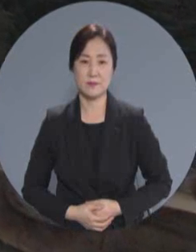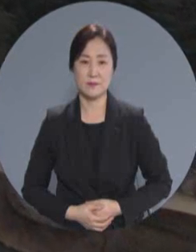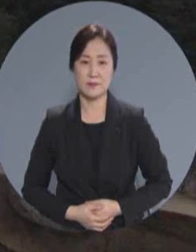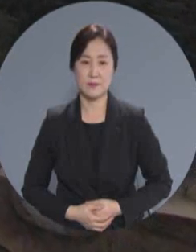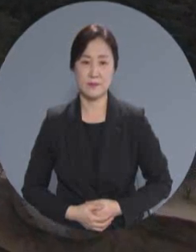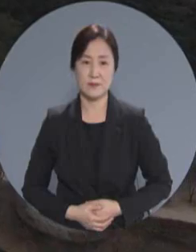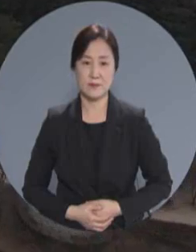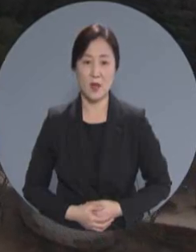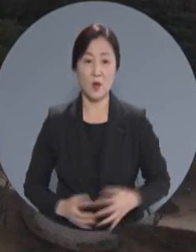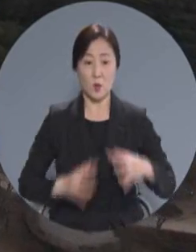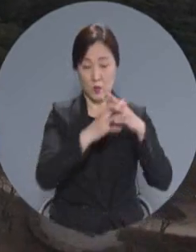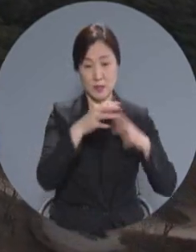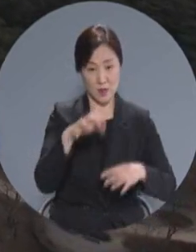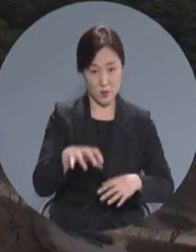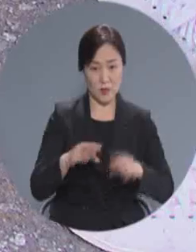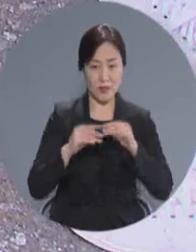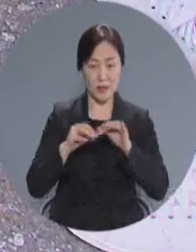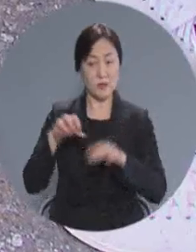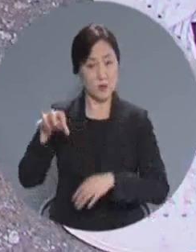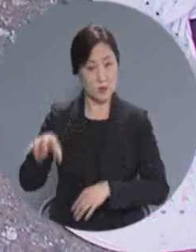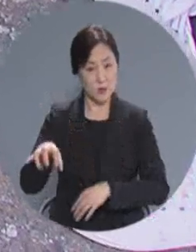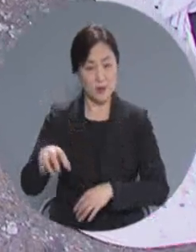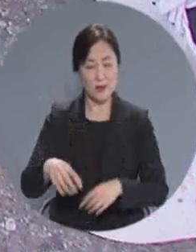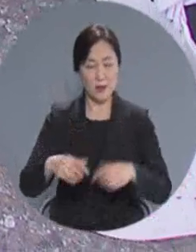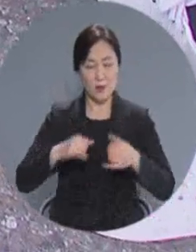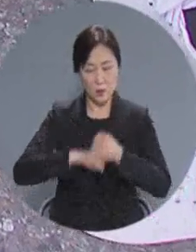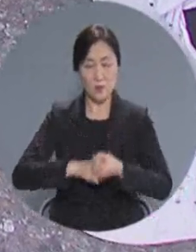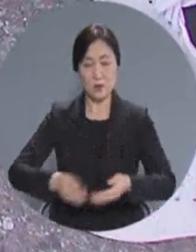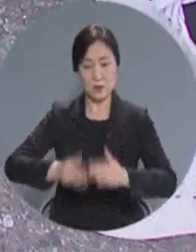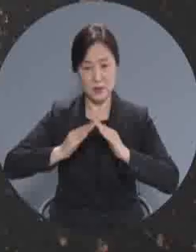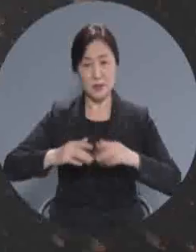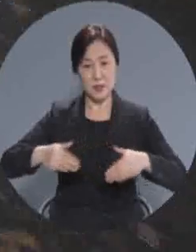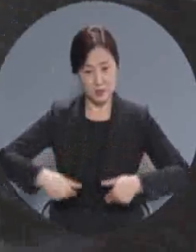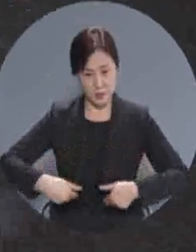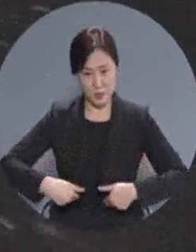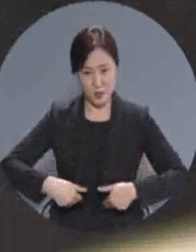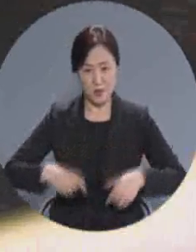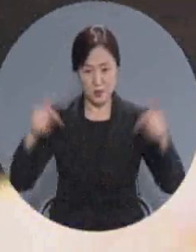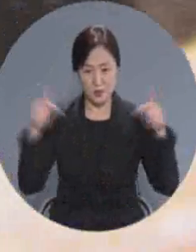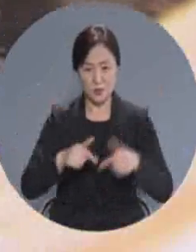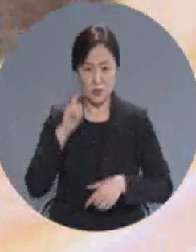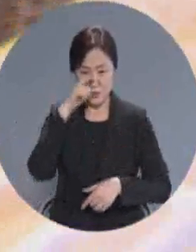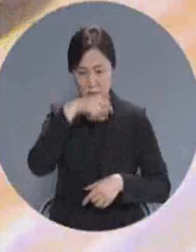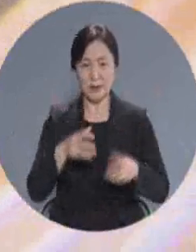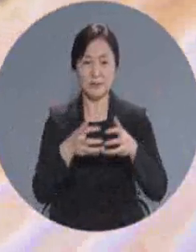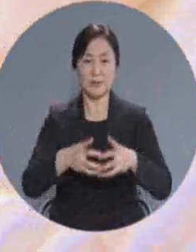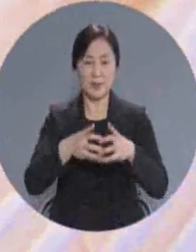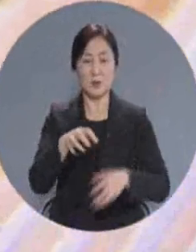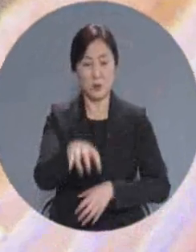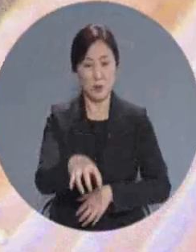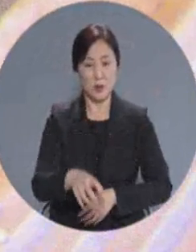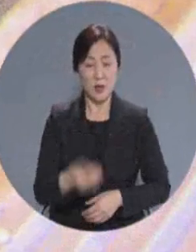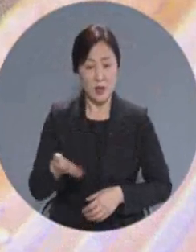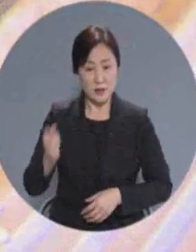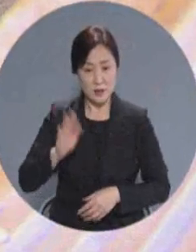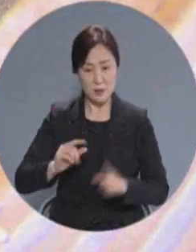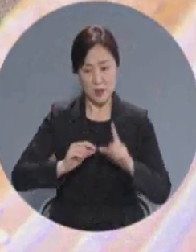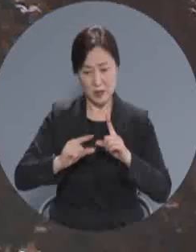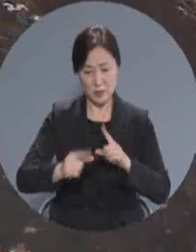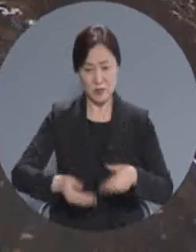이상의 공사장이나 택지지구 등에선 반드시 설치해야 하는 비점오염 저감시설. 하지만 일부 시설들이